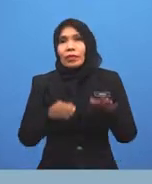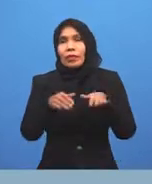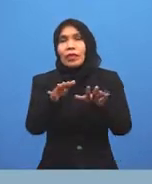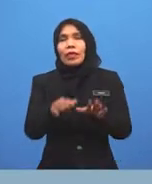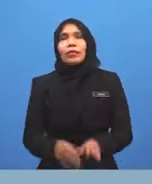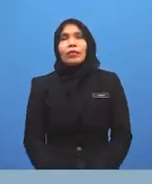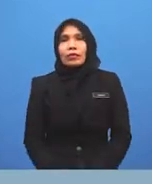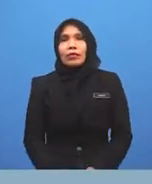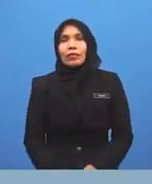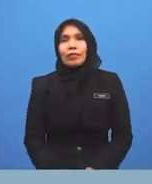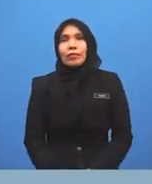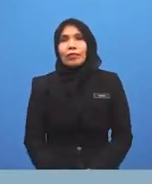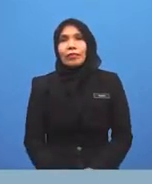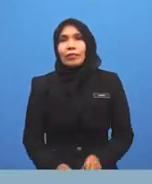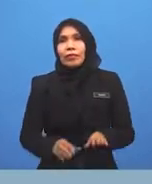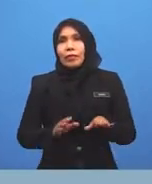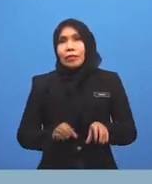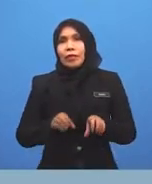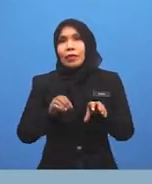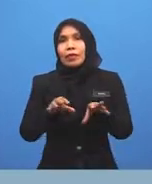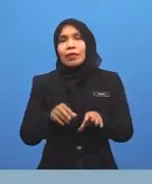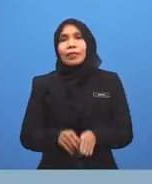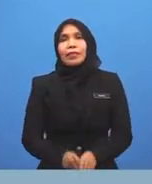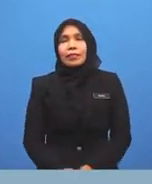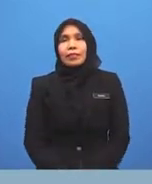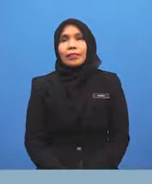arah komutator dan seterusnya ke litar luar.